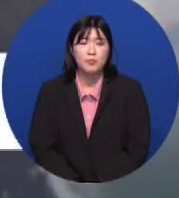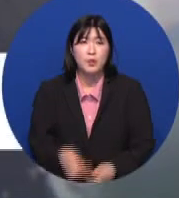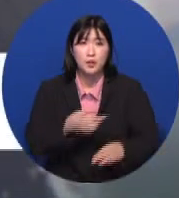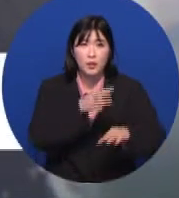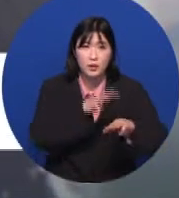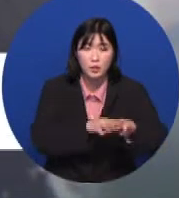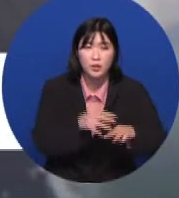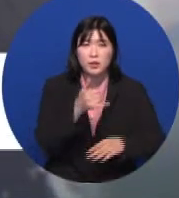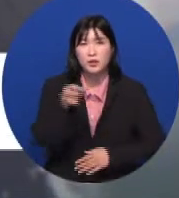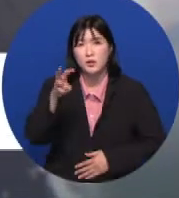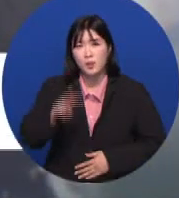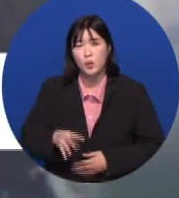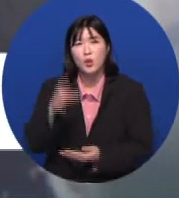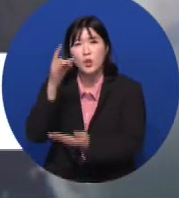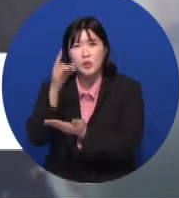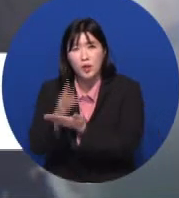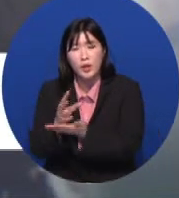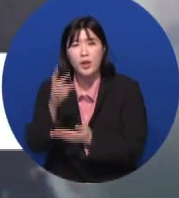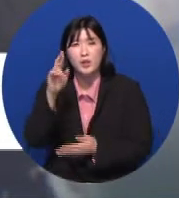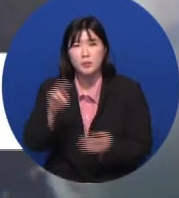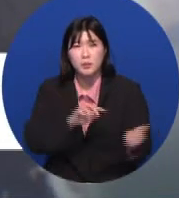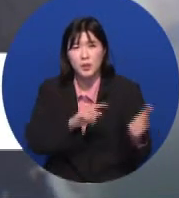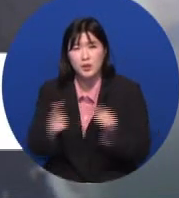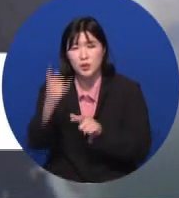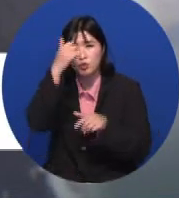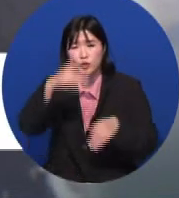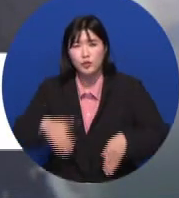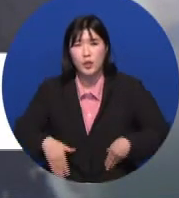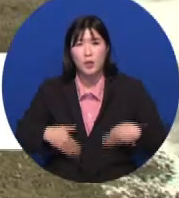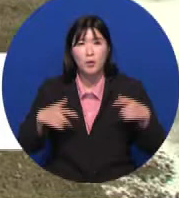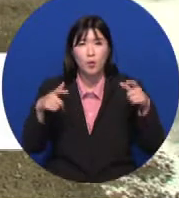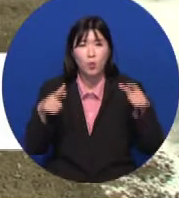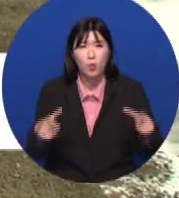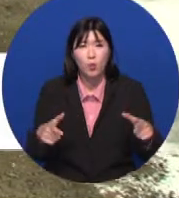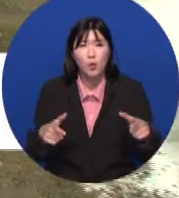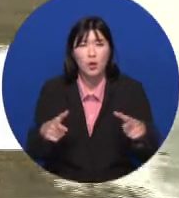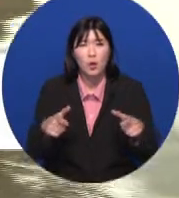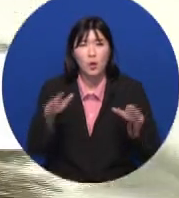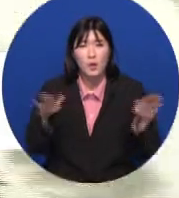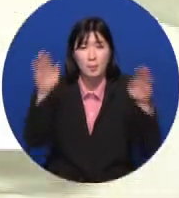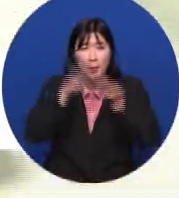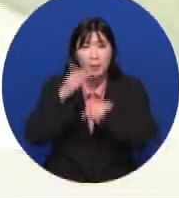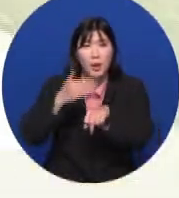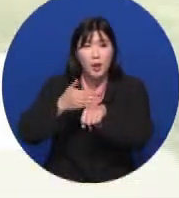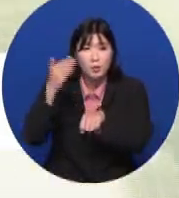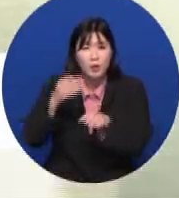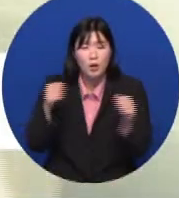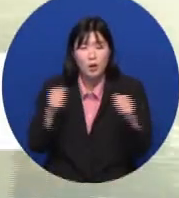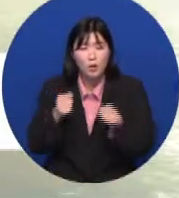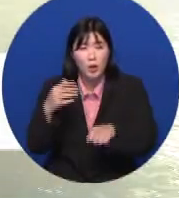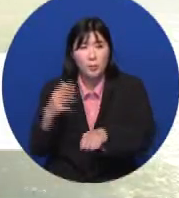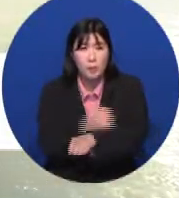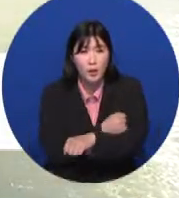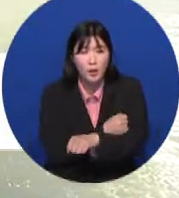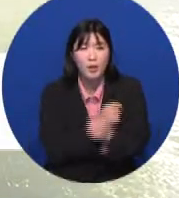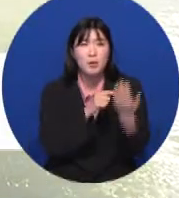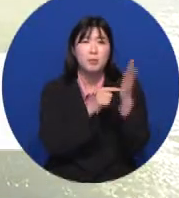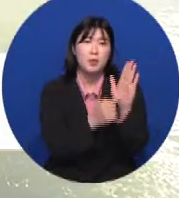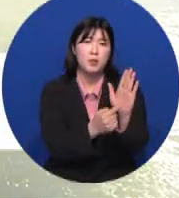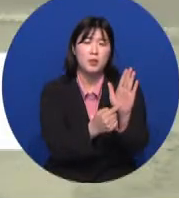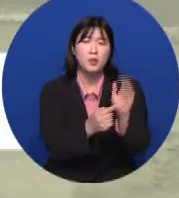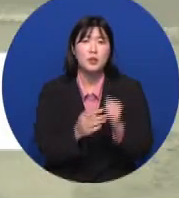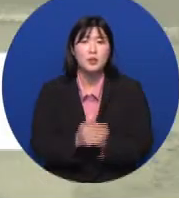대전과 세종 그리고 천안과 금산 등 충남 5개의 시 군의 전혀 9 실외기에 한파주의보가 내려진 가운데